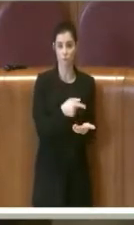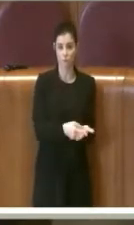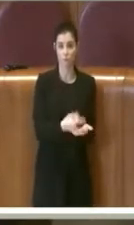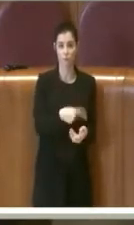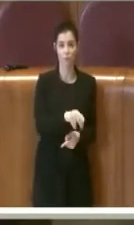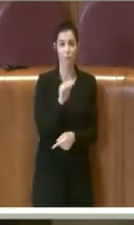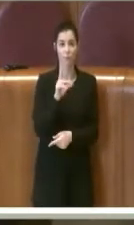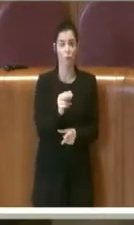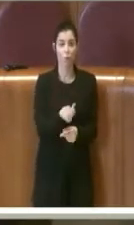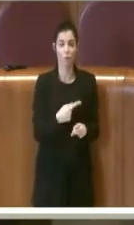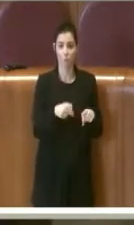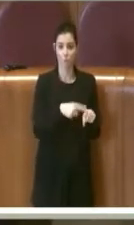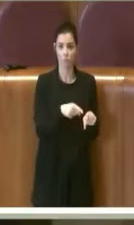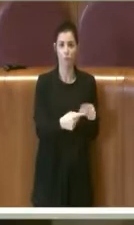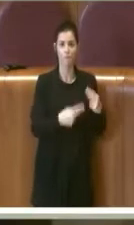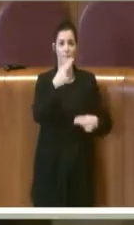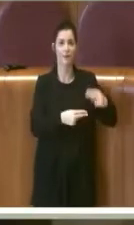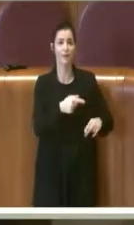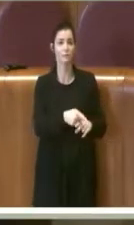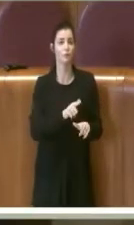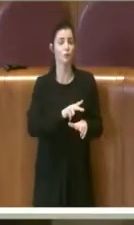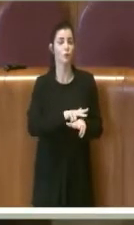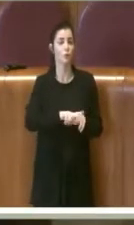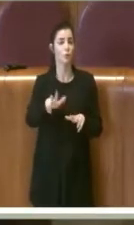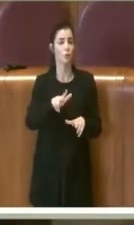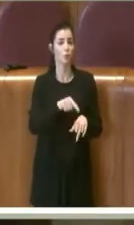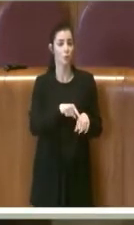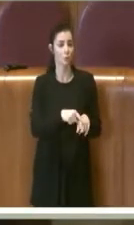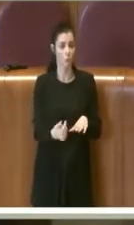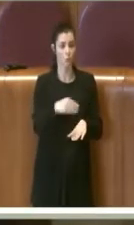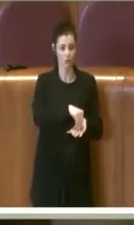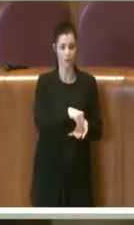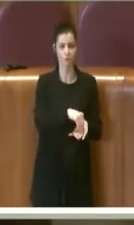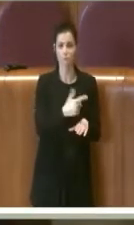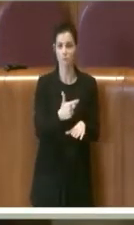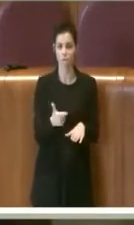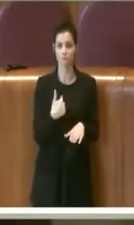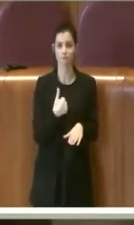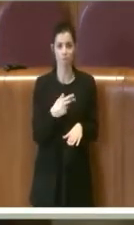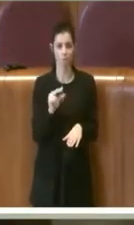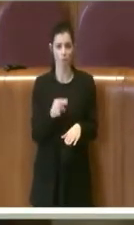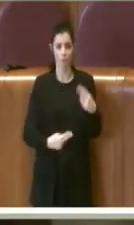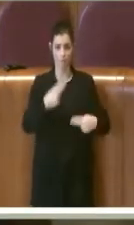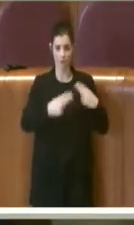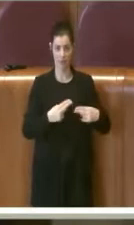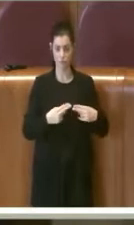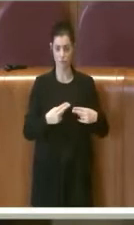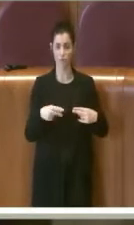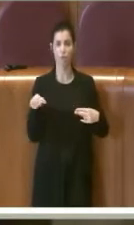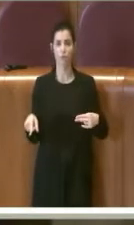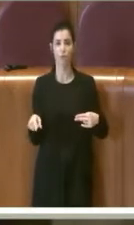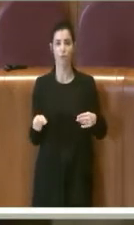nel bilancio di Roma Capitale. Quindi cosa sto dicendo sostanzialmente? Tengo nel mio bilancio opere finanziate a mutuo